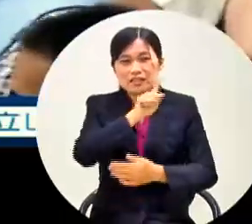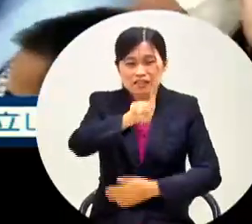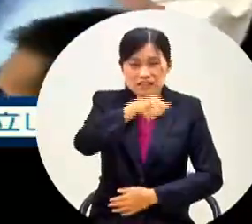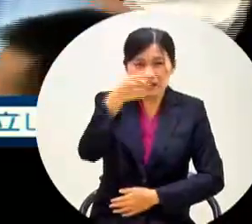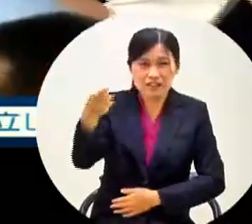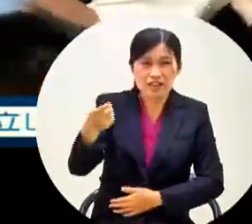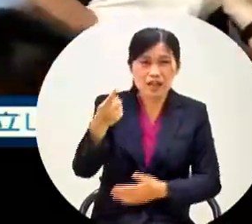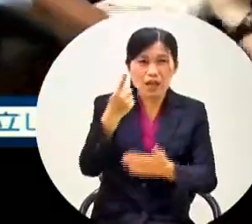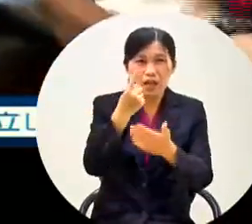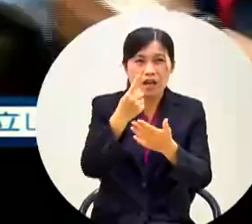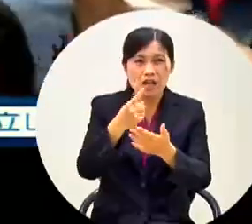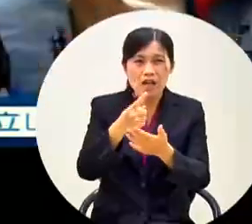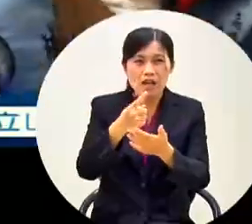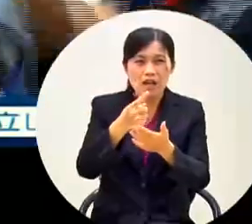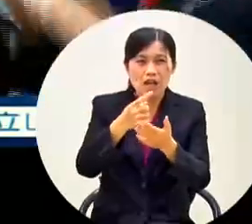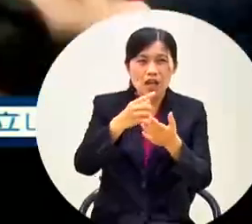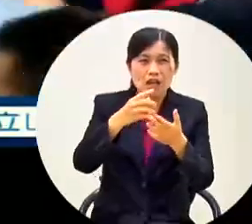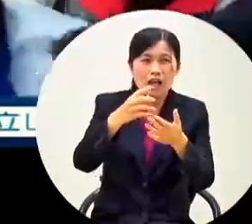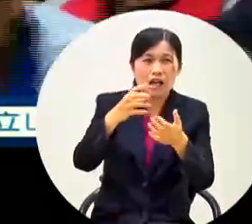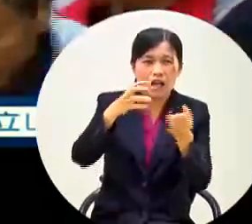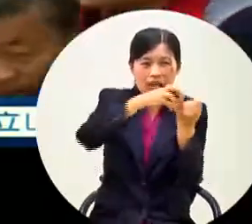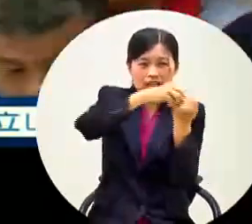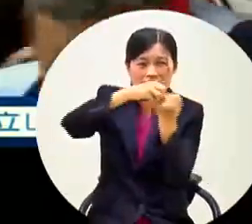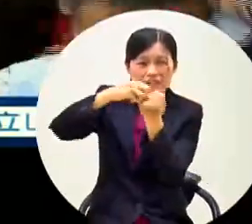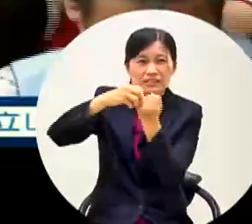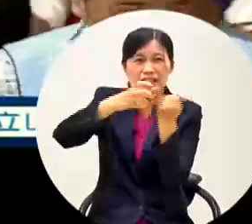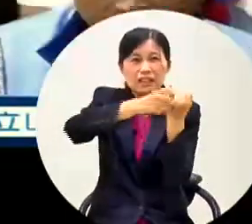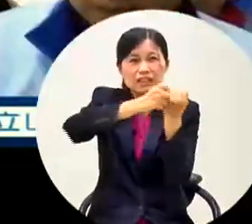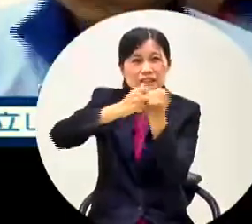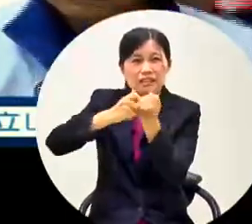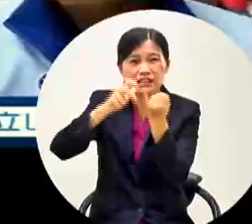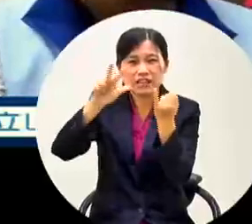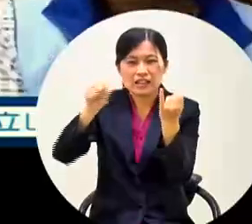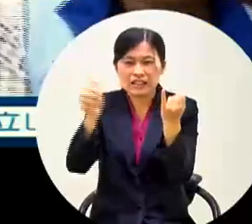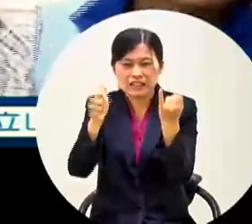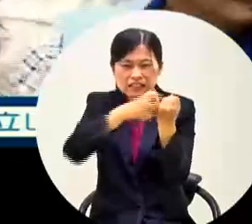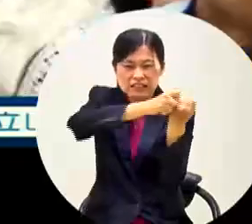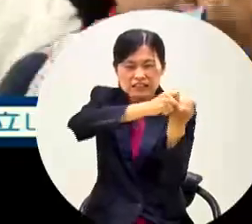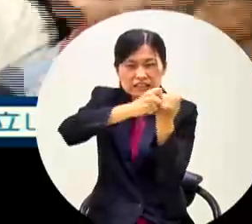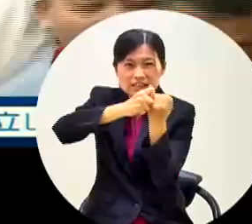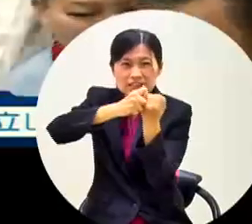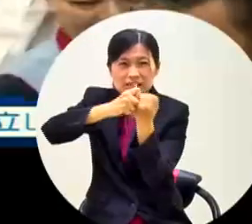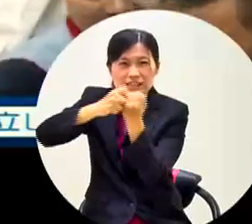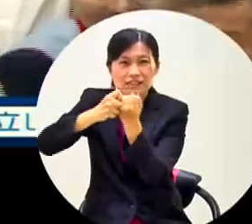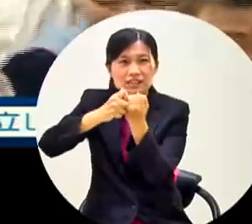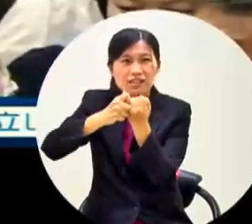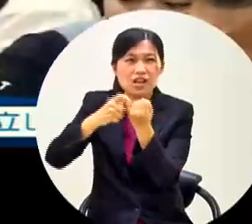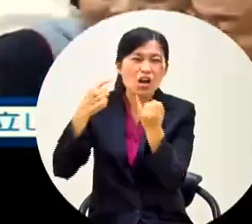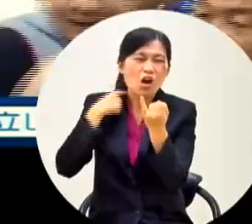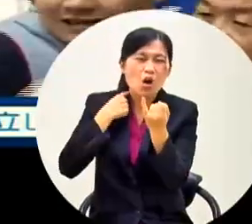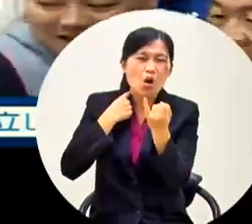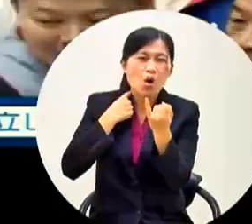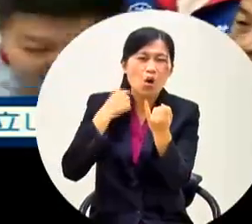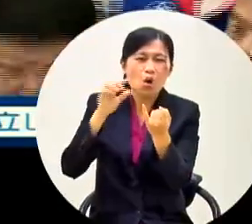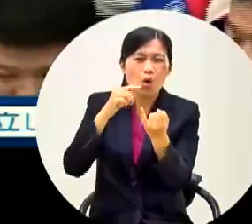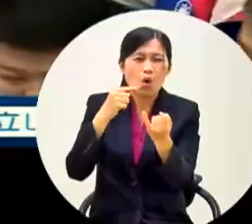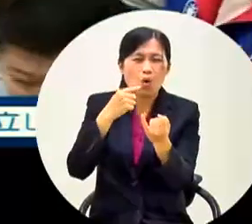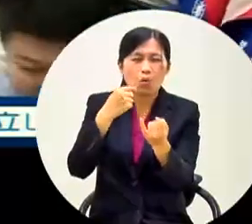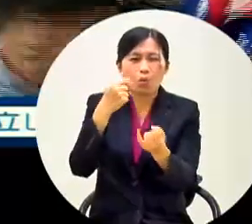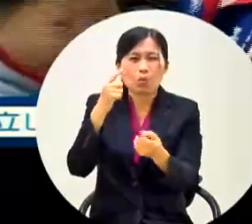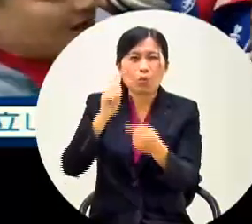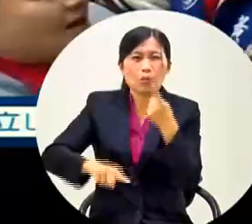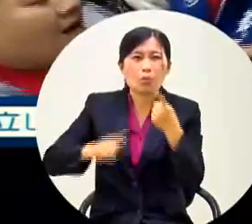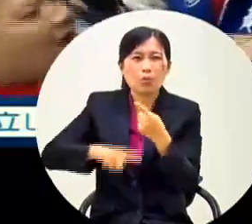家准备看，那时候林婉容议员已经觉得脖子很不舒服了，然后一直干他拐子。然后呢，接着婉容议